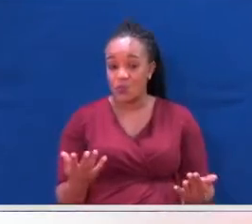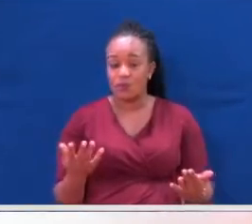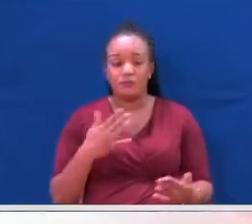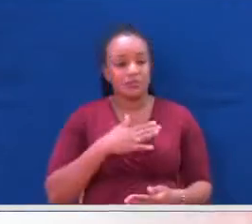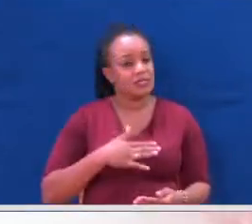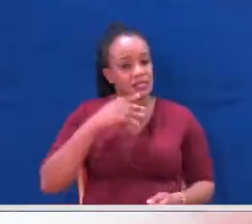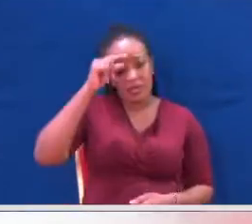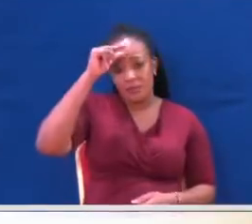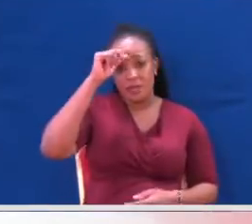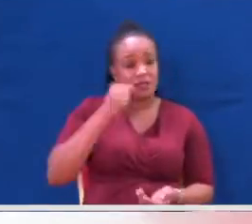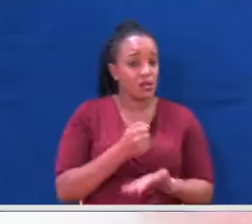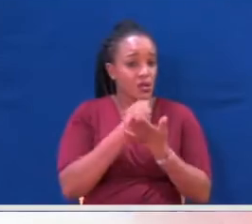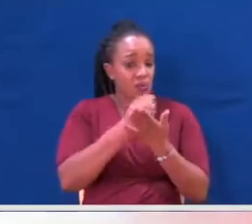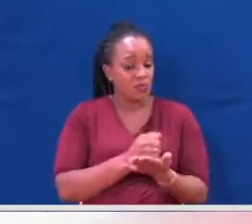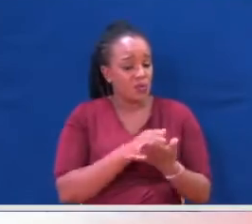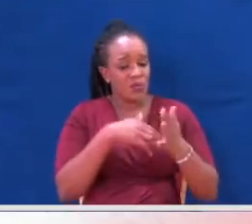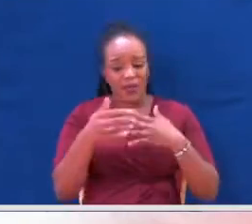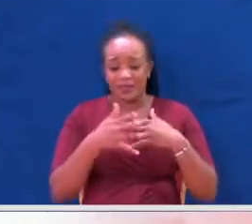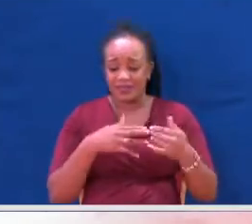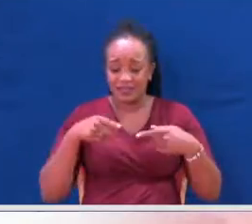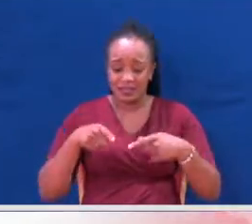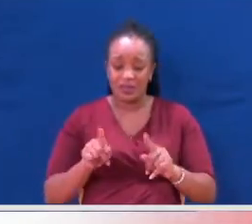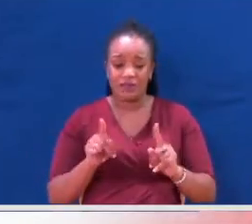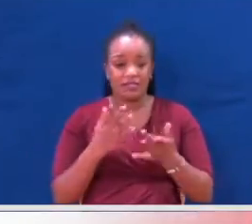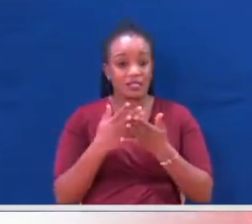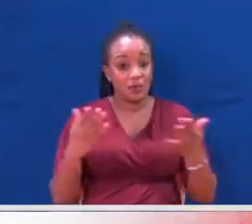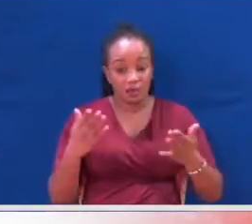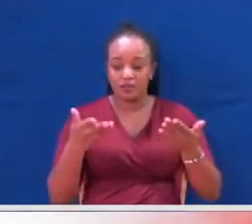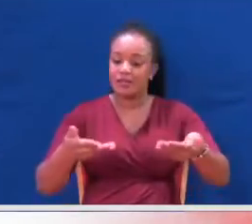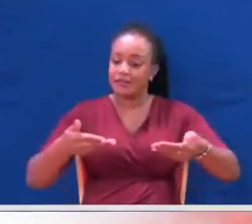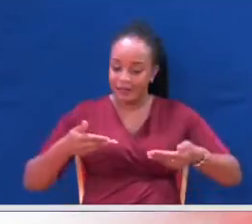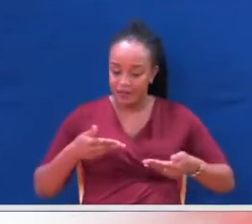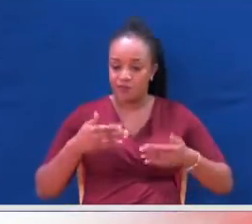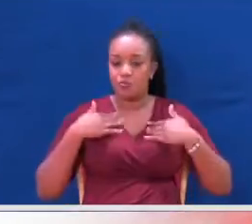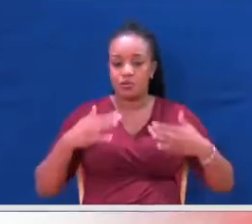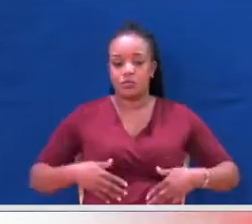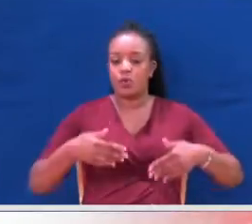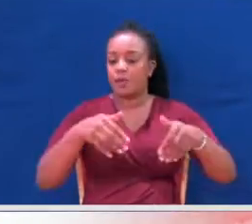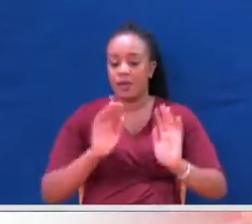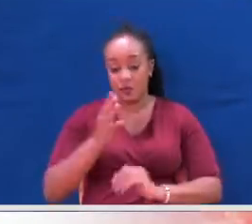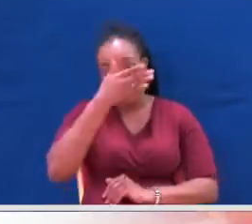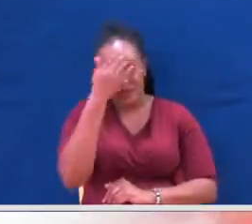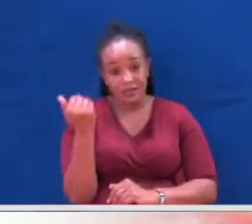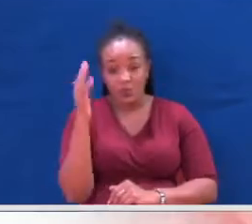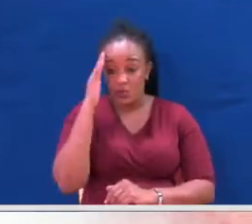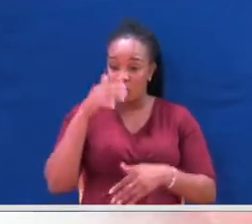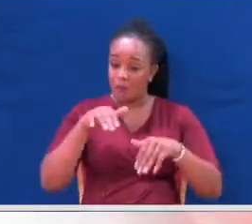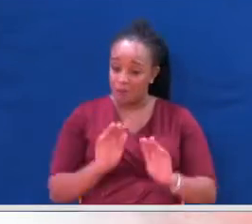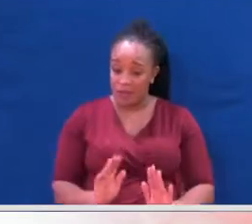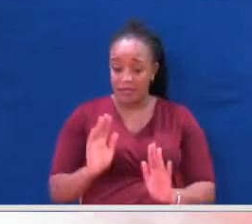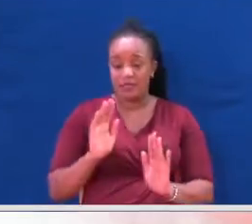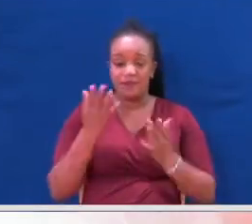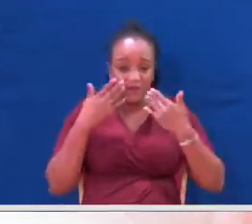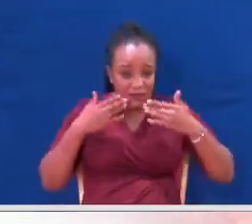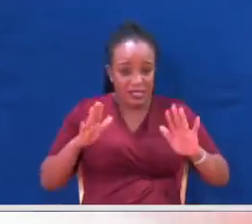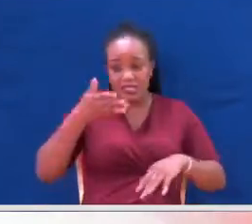serikali, tusaidieni, hata kama yuko pahali, tupatiwe mwili, tuzike, tusahau. Tujue tumezika, tumesahau. Kuliko